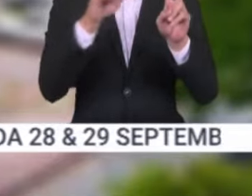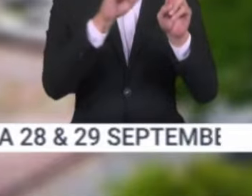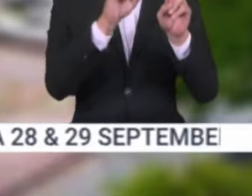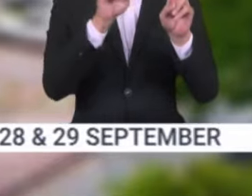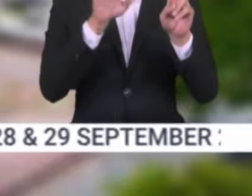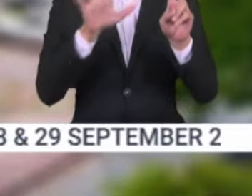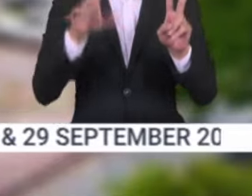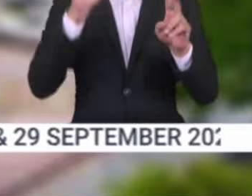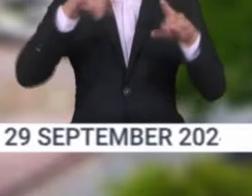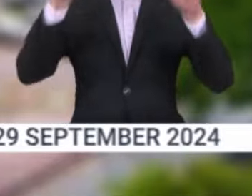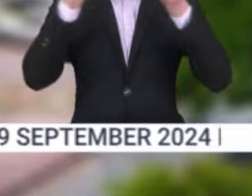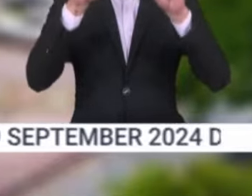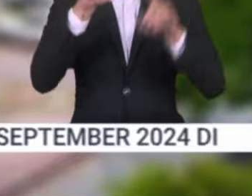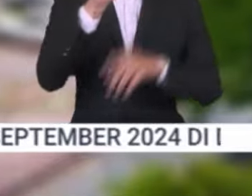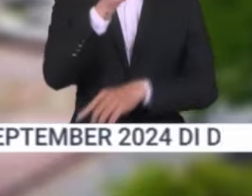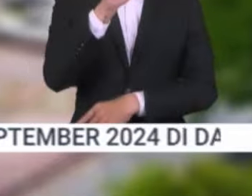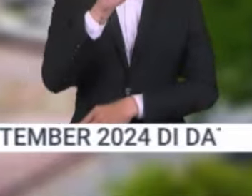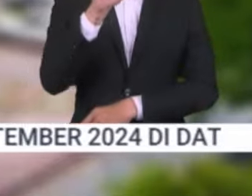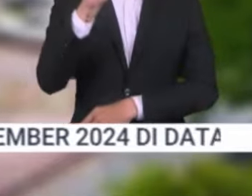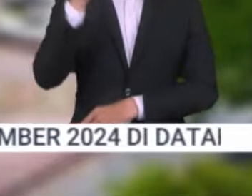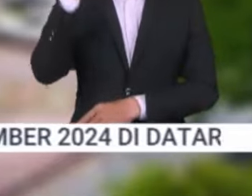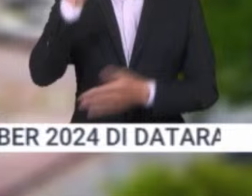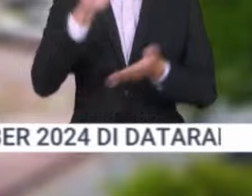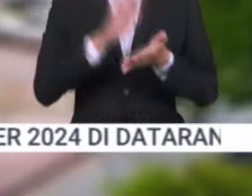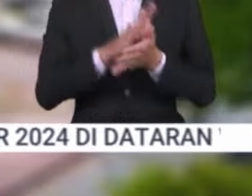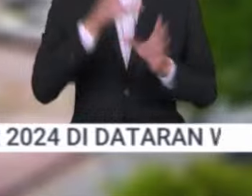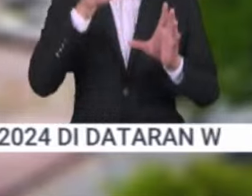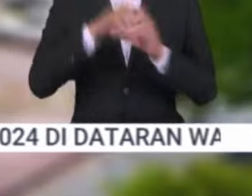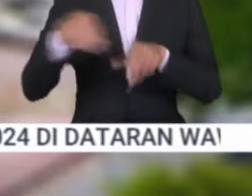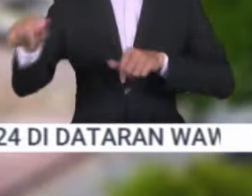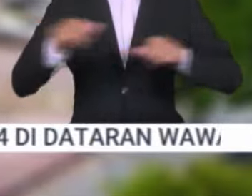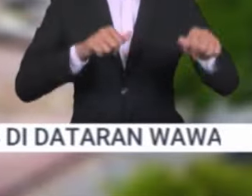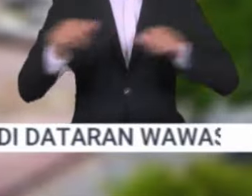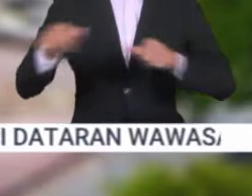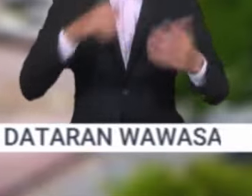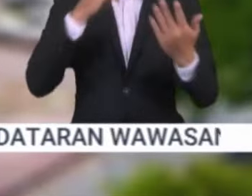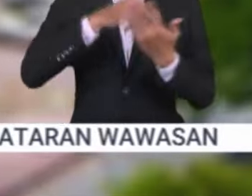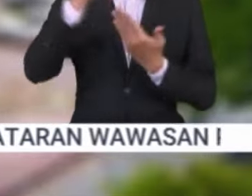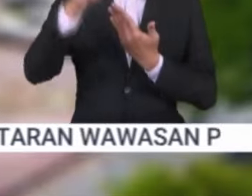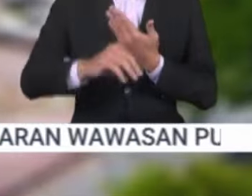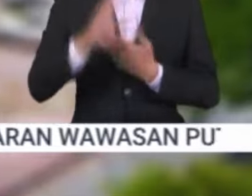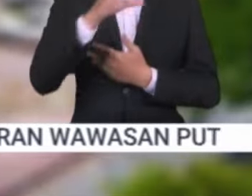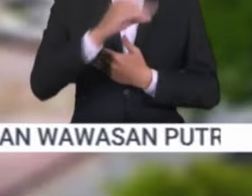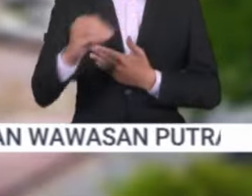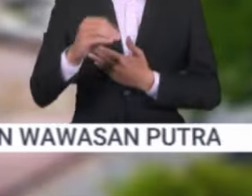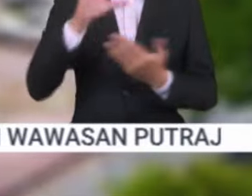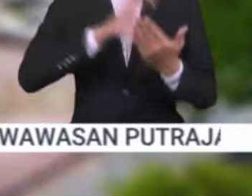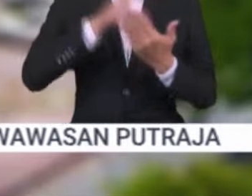2013-2025 menekankan pendidikan STEM peringkat sekolah melalui aktiviti kurikulum dan